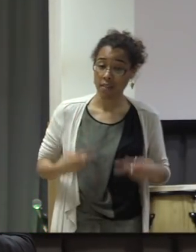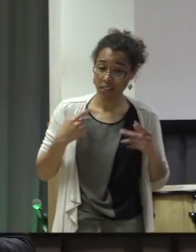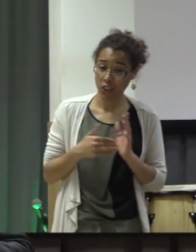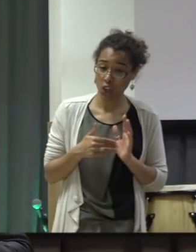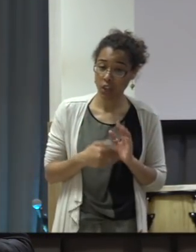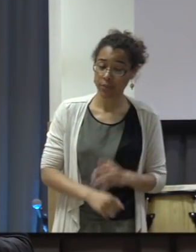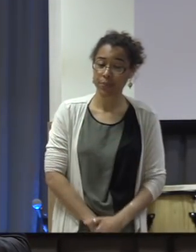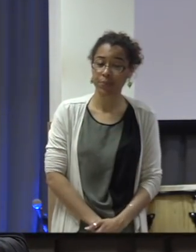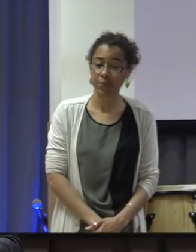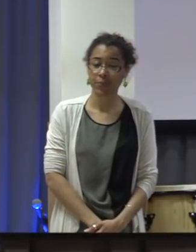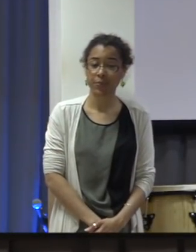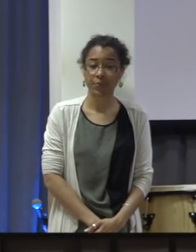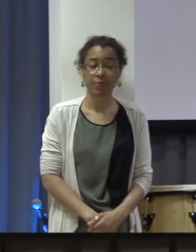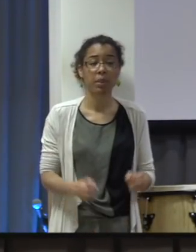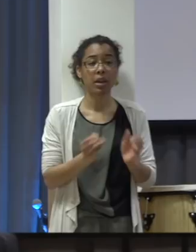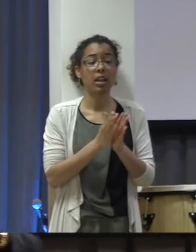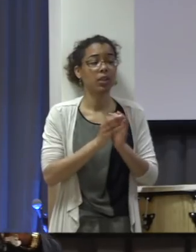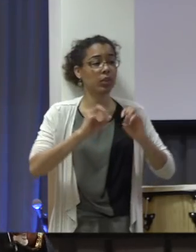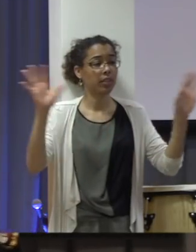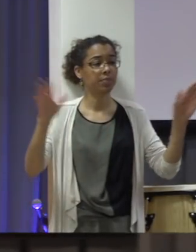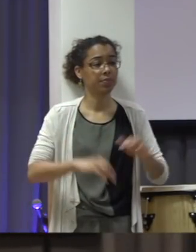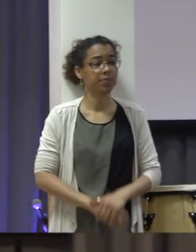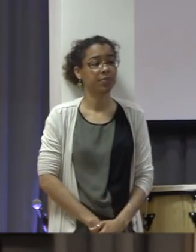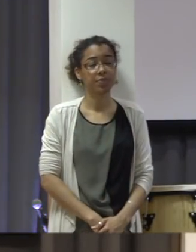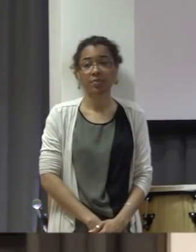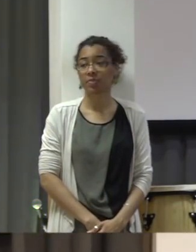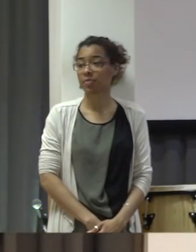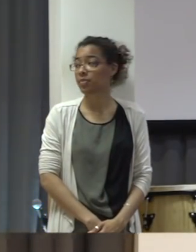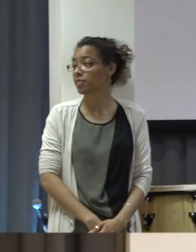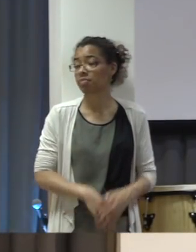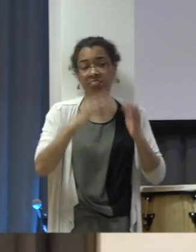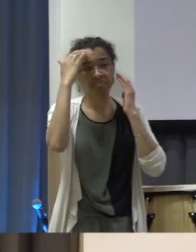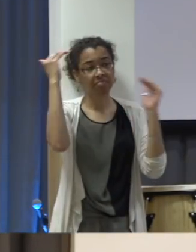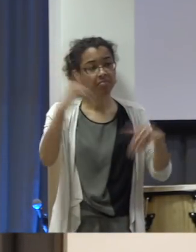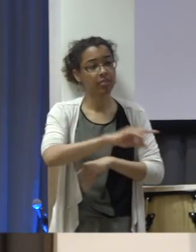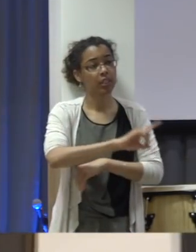bien vivante. Alléluia. Bien-aimés, ne vous désespérez pas.